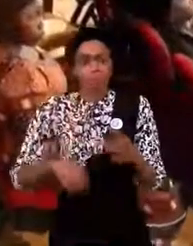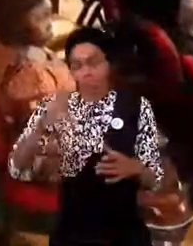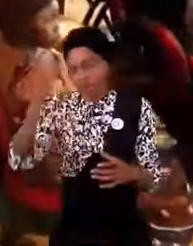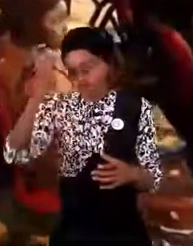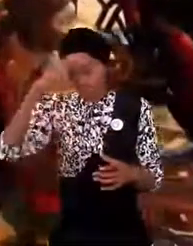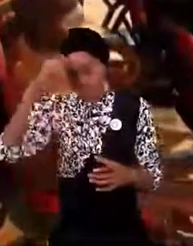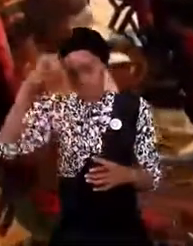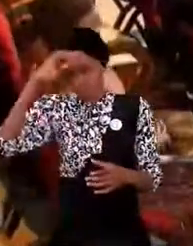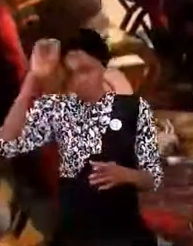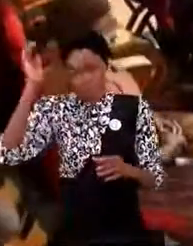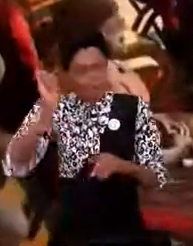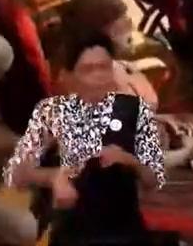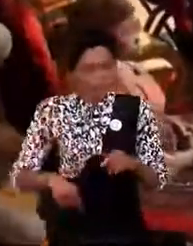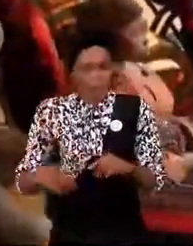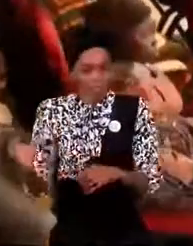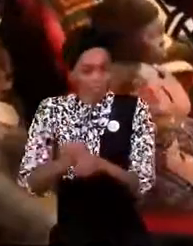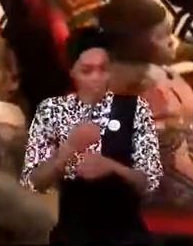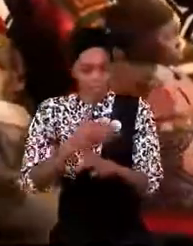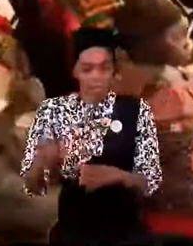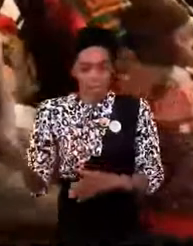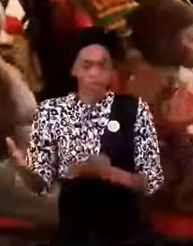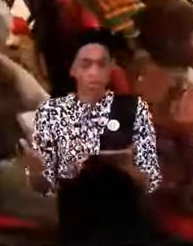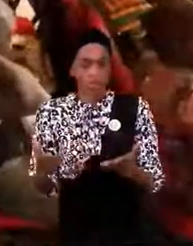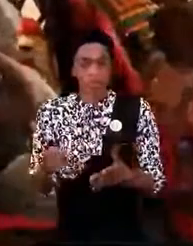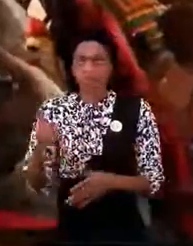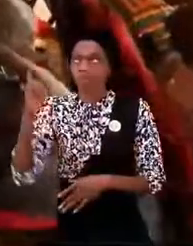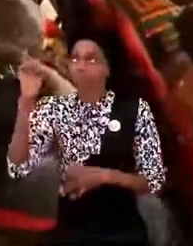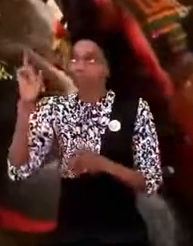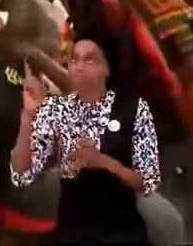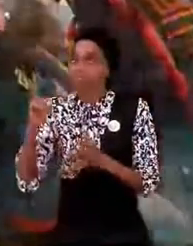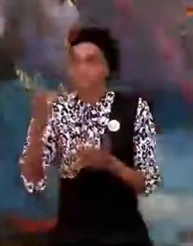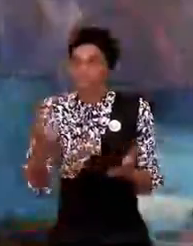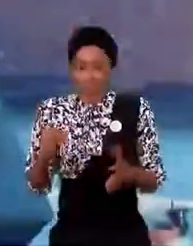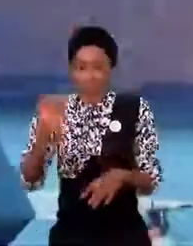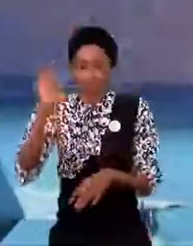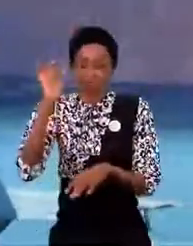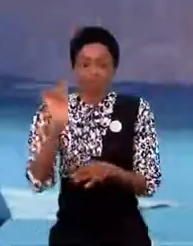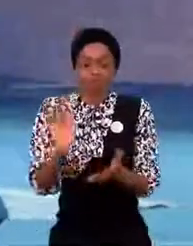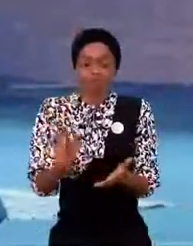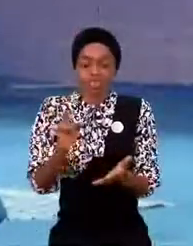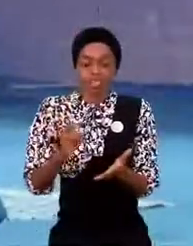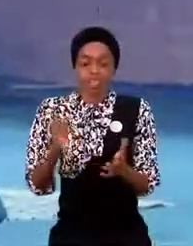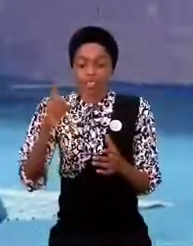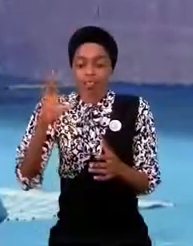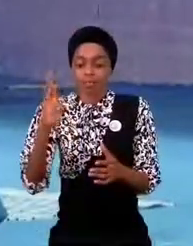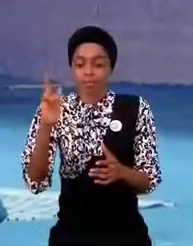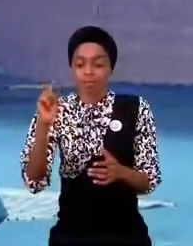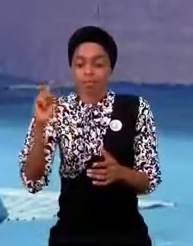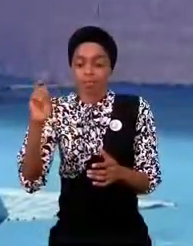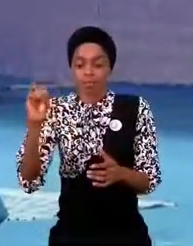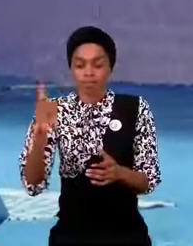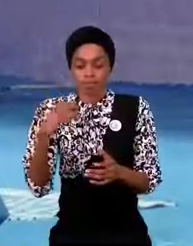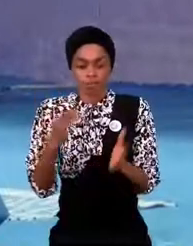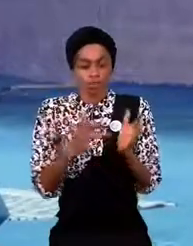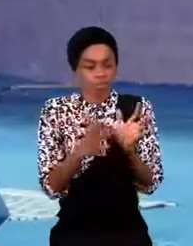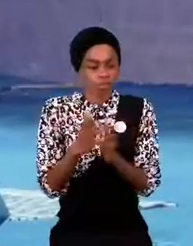j'appuie le bouton du nom de Jésus. Je n'ai pas besoin de suer, je n'ai pas besoin de crier, je n'ai pas besoin de faire quelque chose. Je dis, au